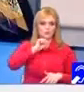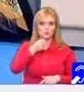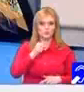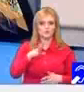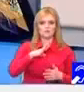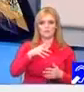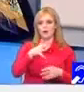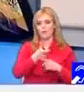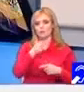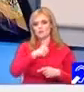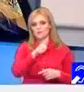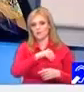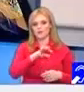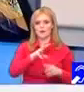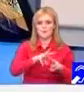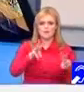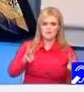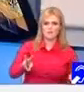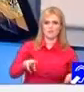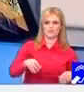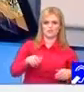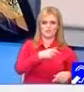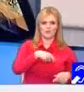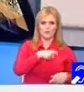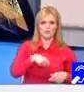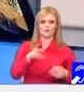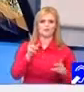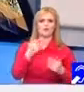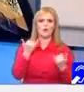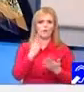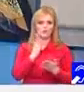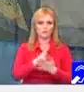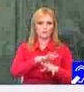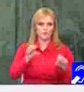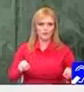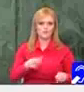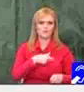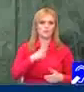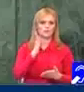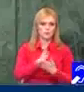sau miniștri din mai multe guverne, dar și parlamentari care fac parte din actualul legislativ.